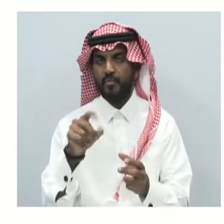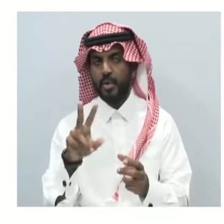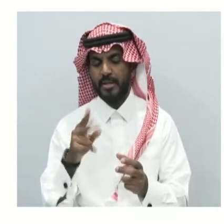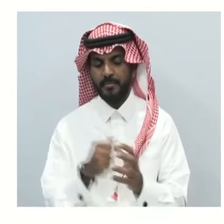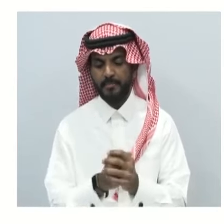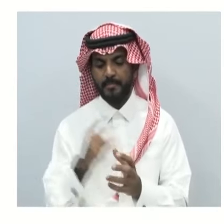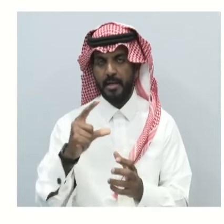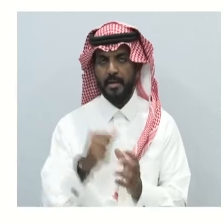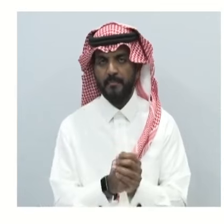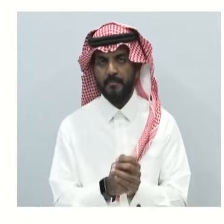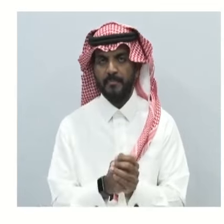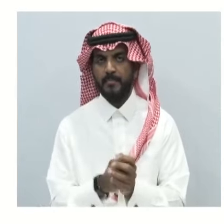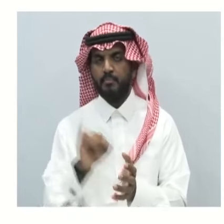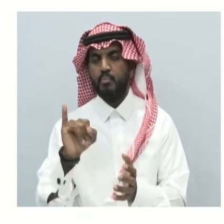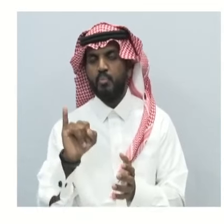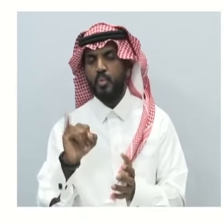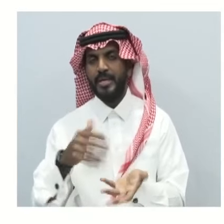دال المحيطات